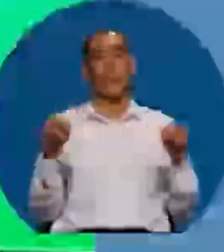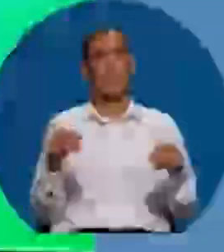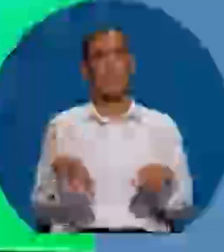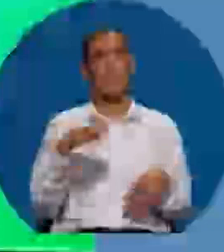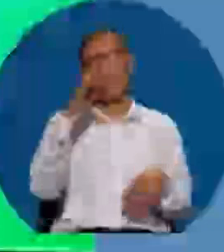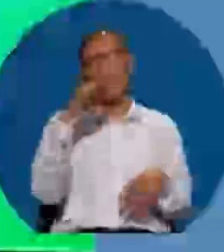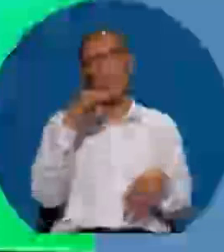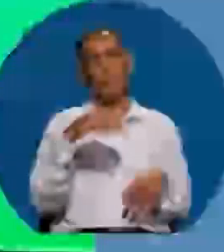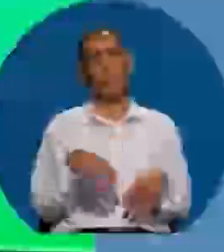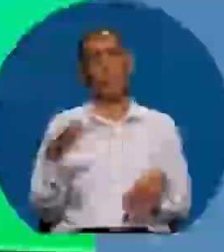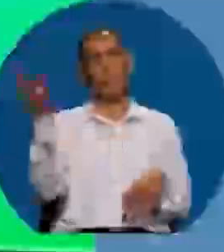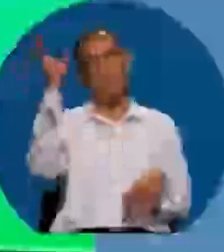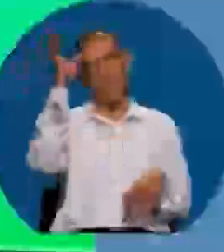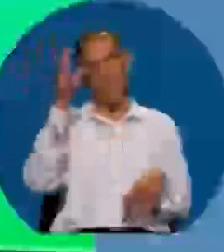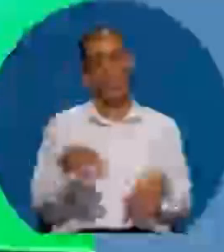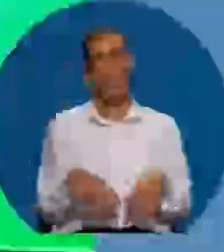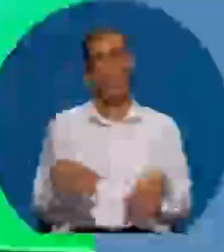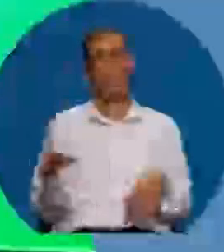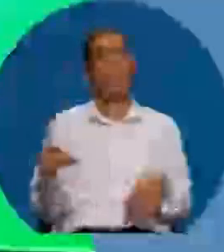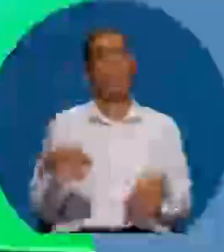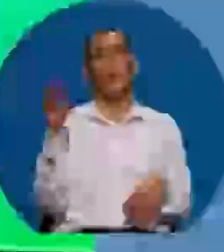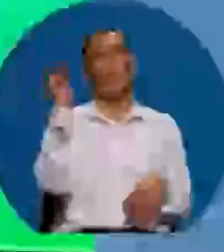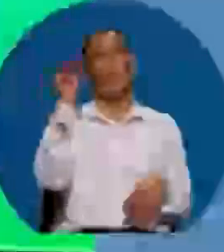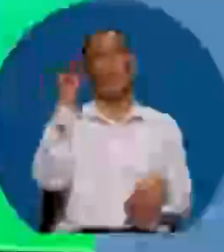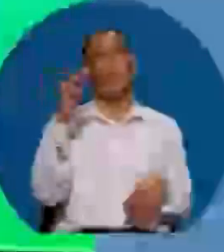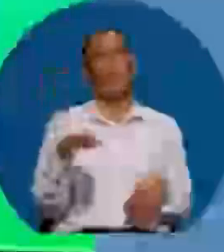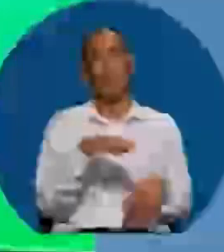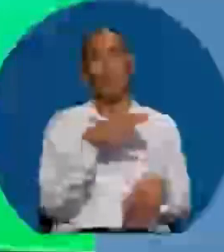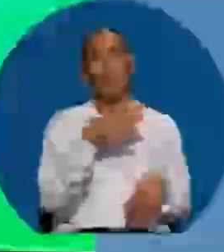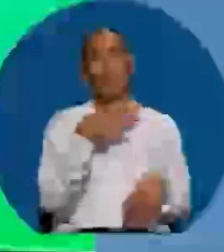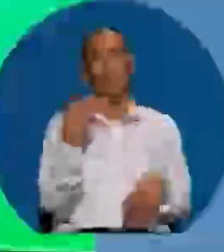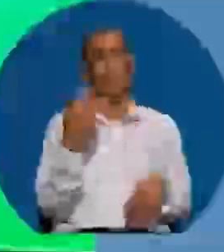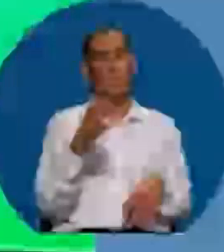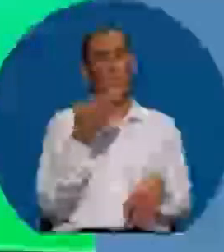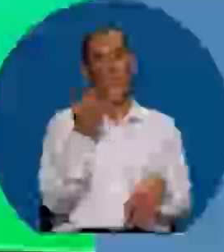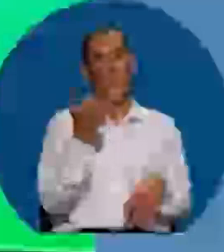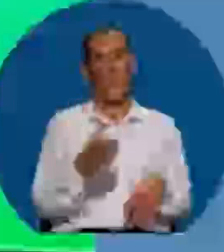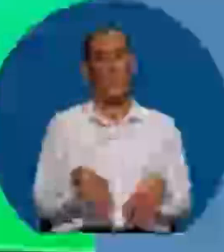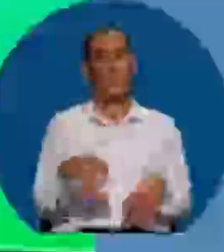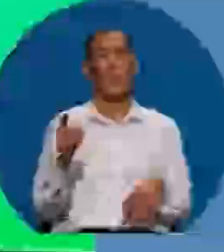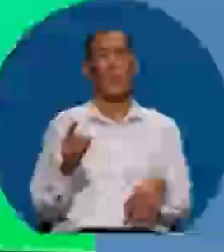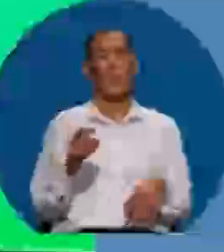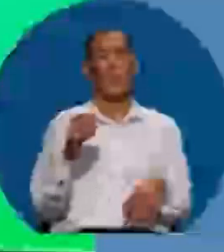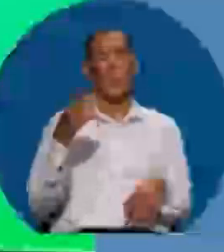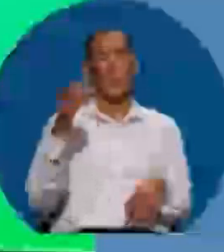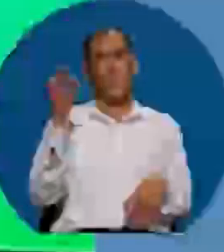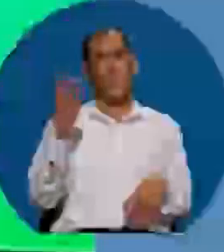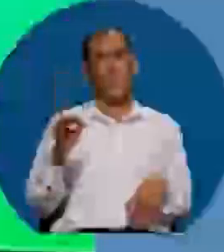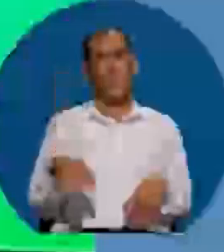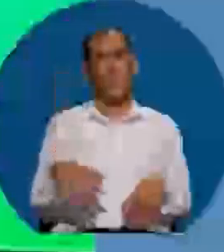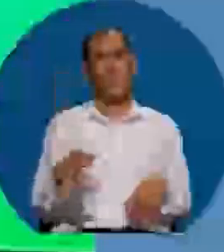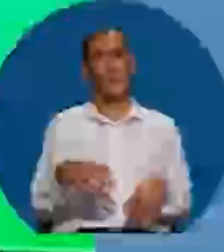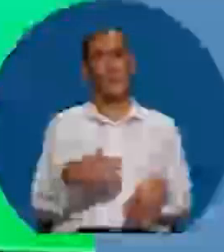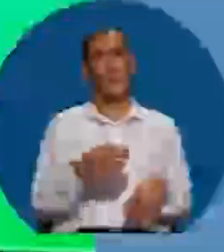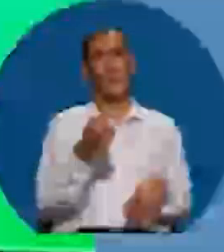ұстаз атаңдай ұлы, білімнің көплігі жоқ, өнердің артығы жоқ дейді. Келін, бұл нақыллардың